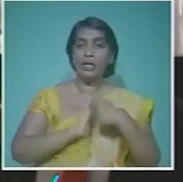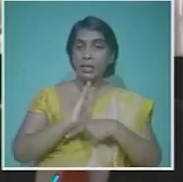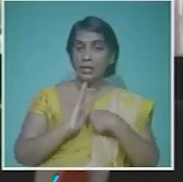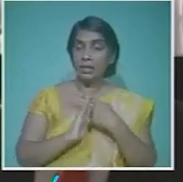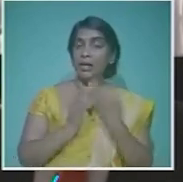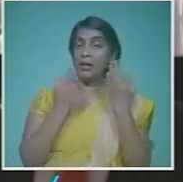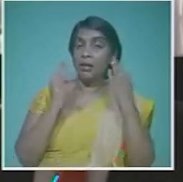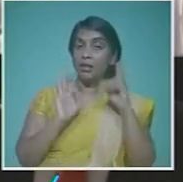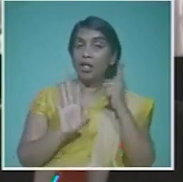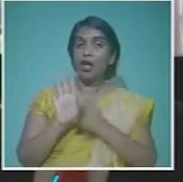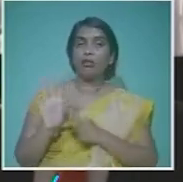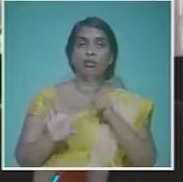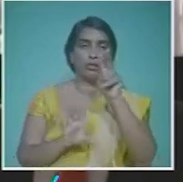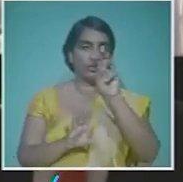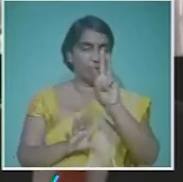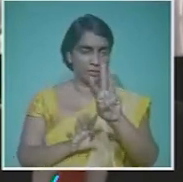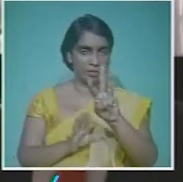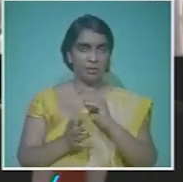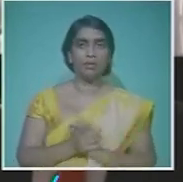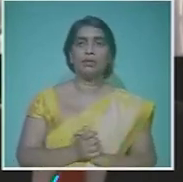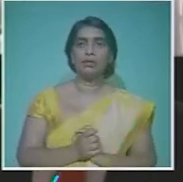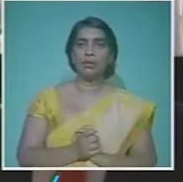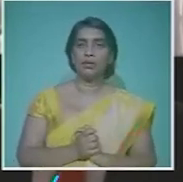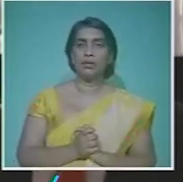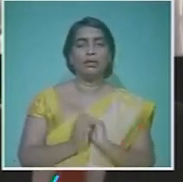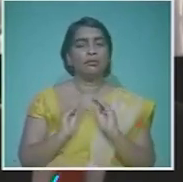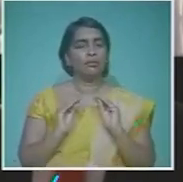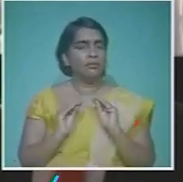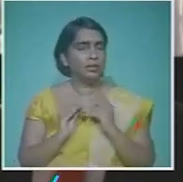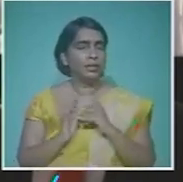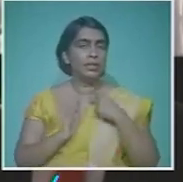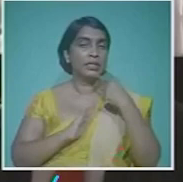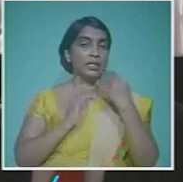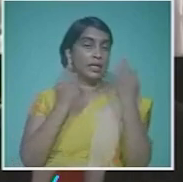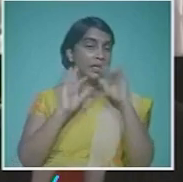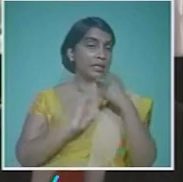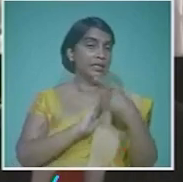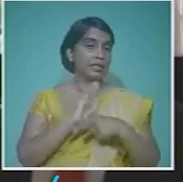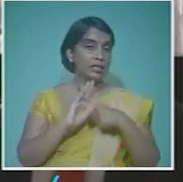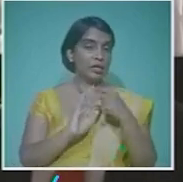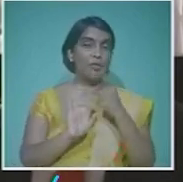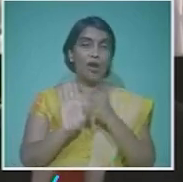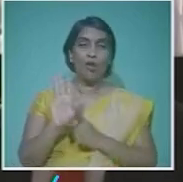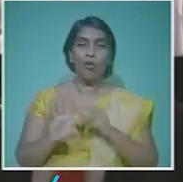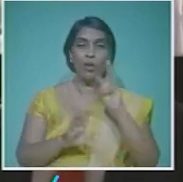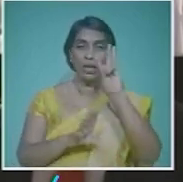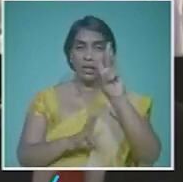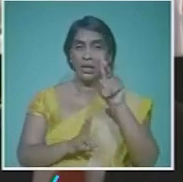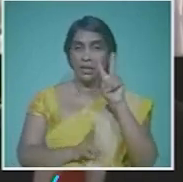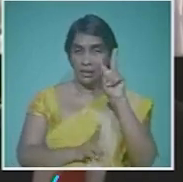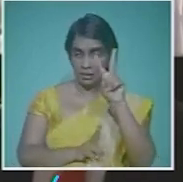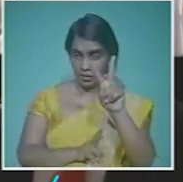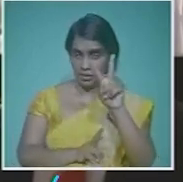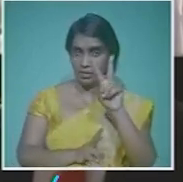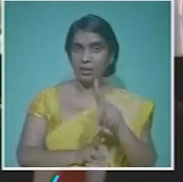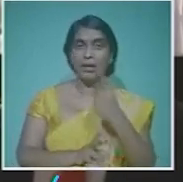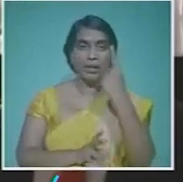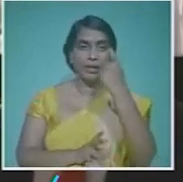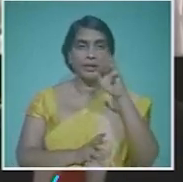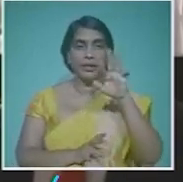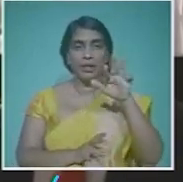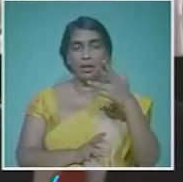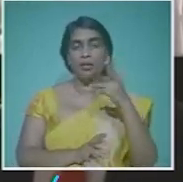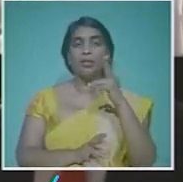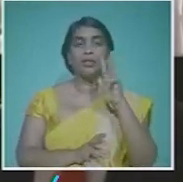ලංකාවට අවුරුදු 23යි යන්තමින් නිදහස් ශ්‍රී ලංකාවට අවුරුදු 32 සම්පූර්ණ වෙනවා 80